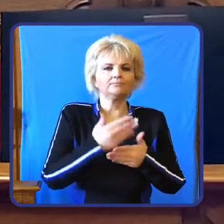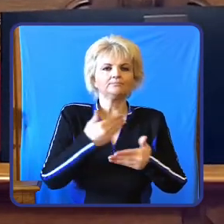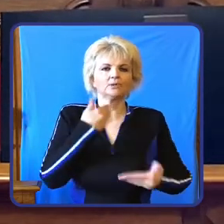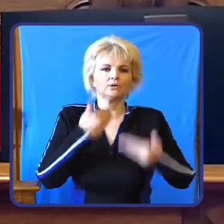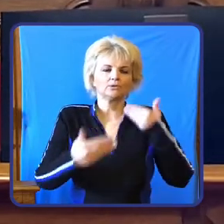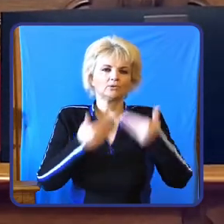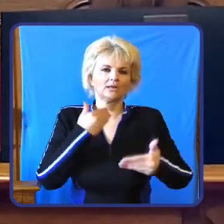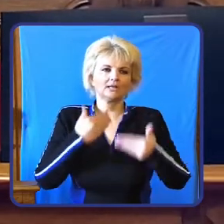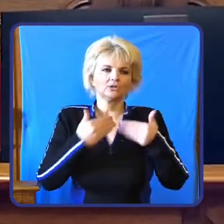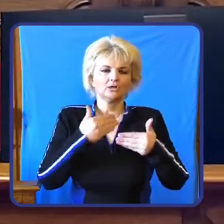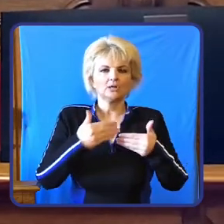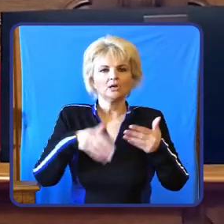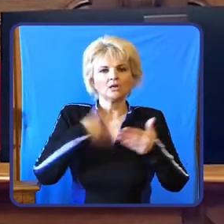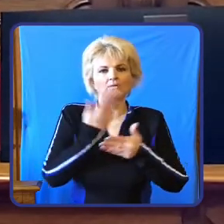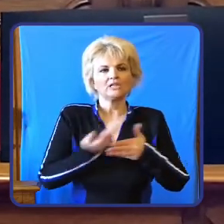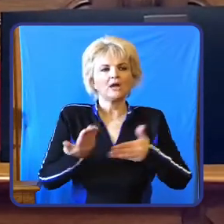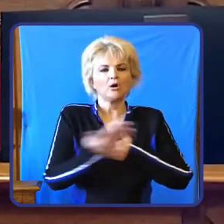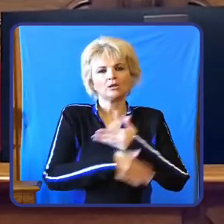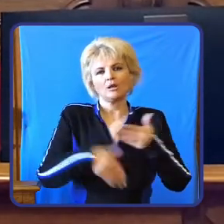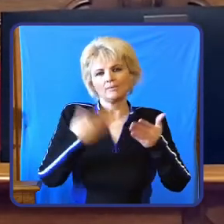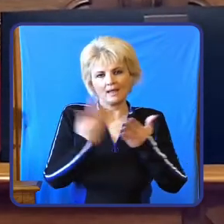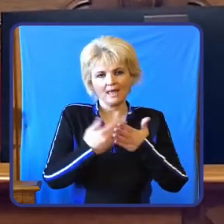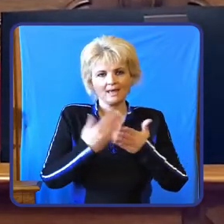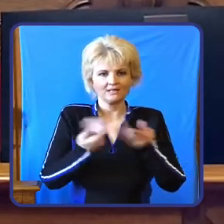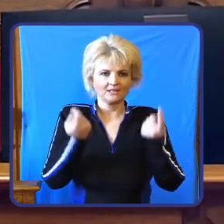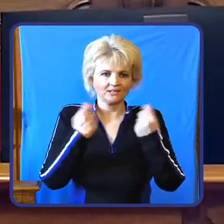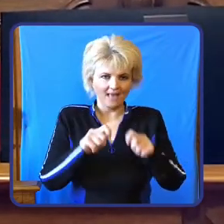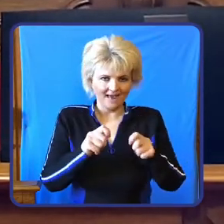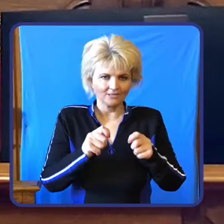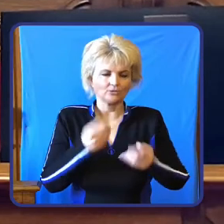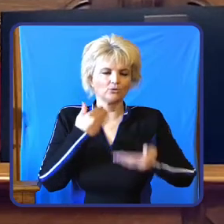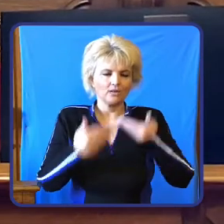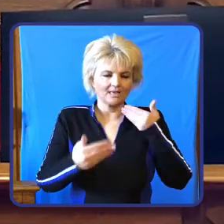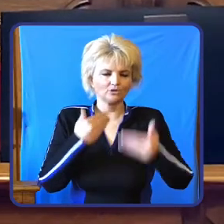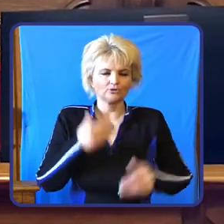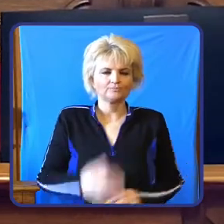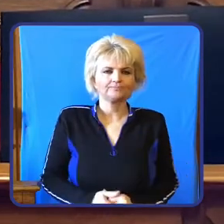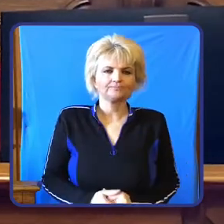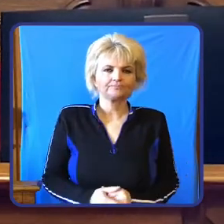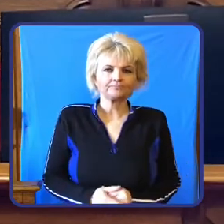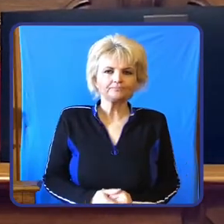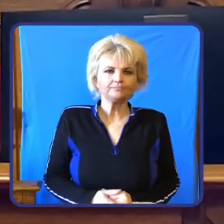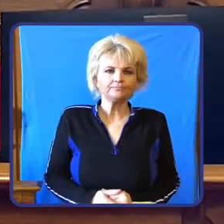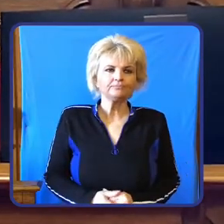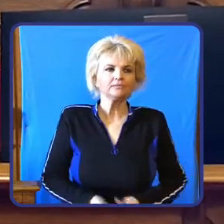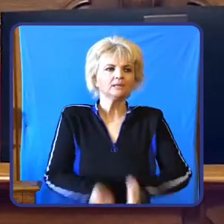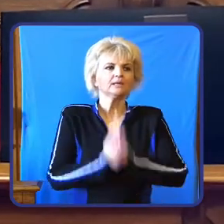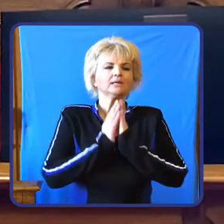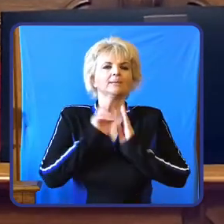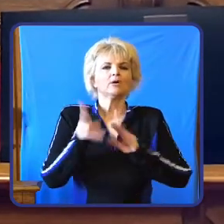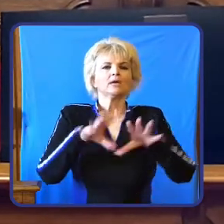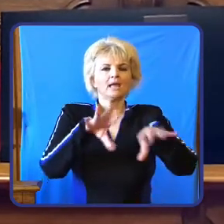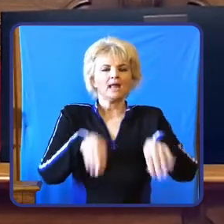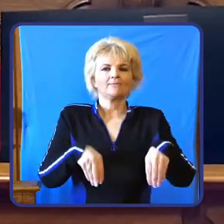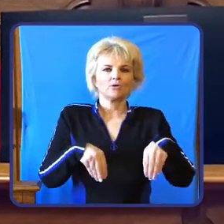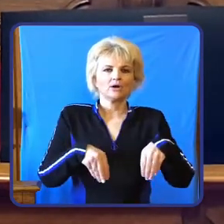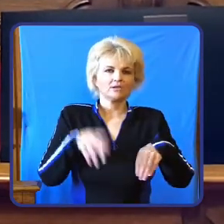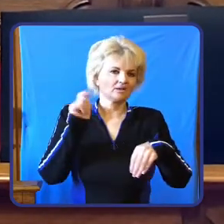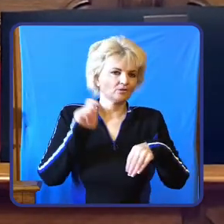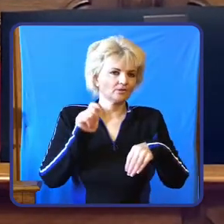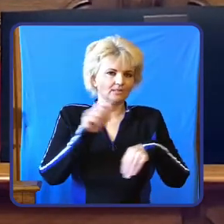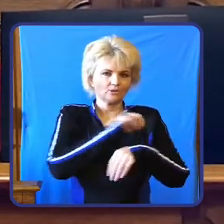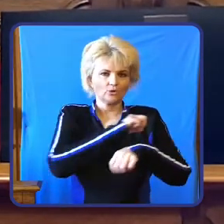döntése értelmében kerülhet zárt napirenden megtartásra, vagy zárt ülésen történő megtartásra. Kérem, aki egyetért azzal, hogy a